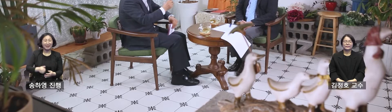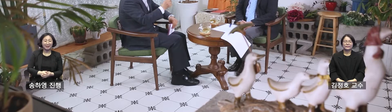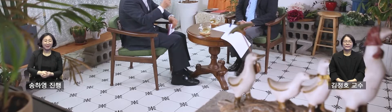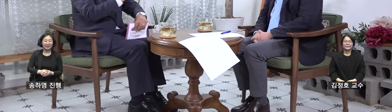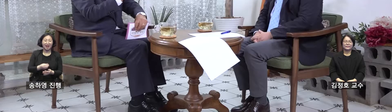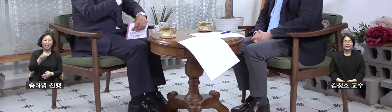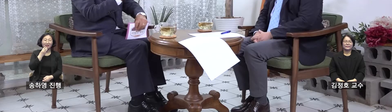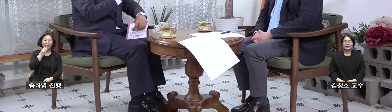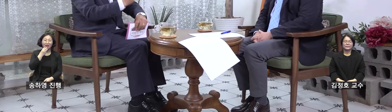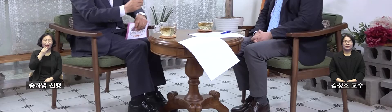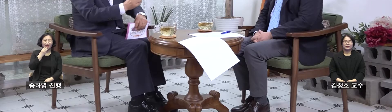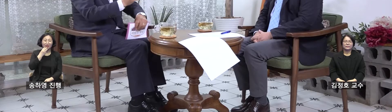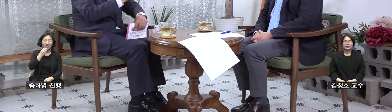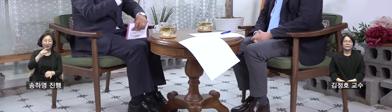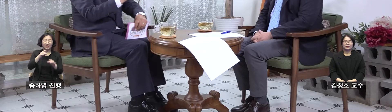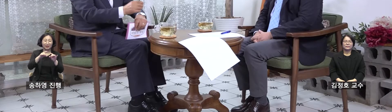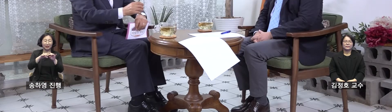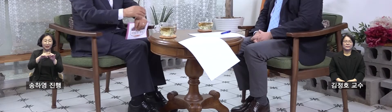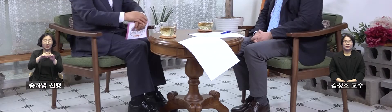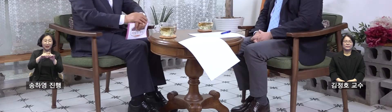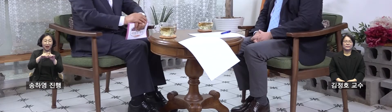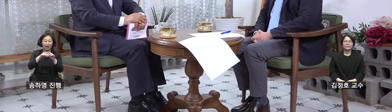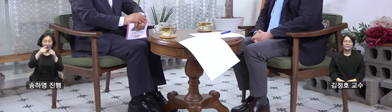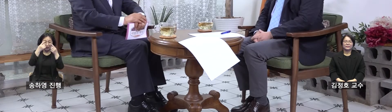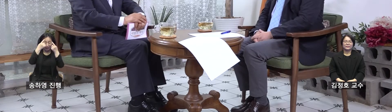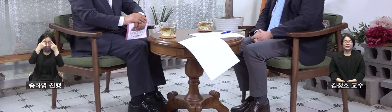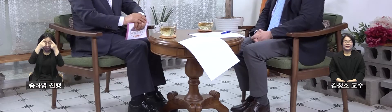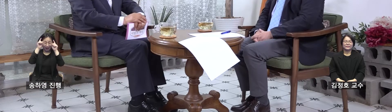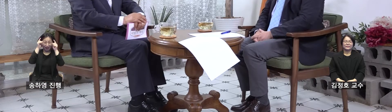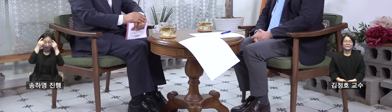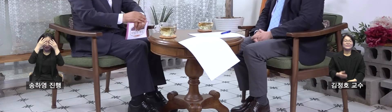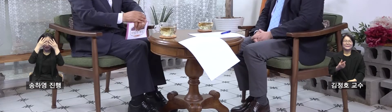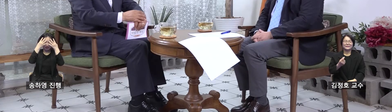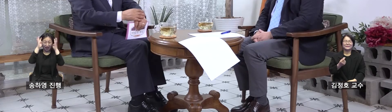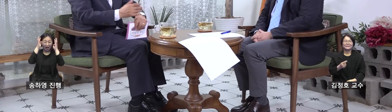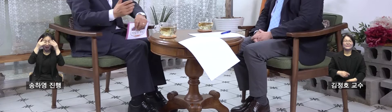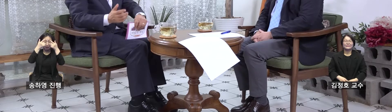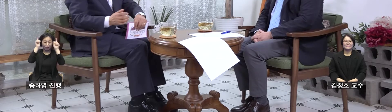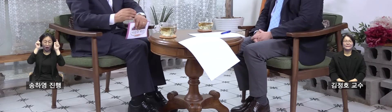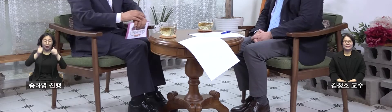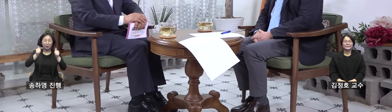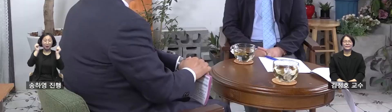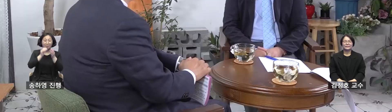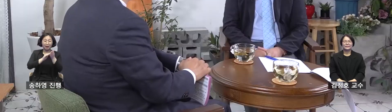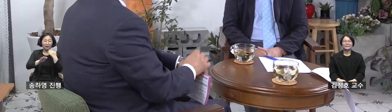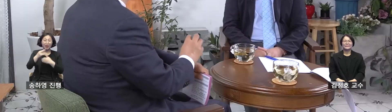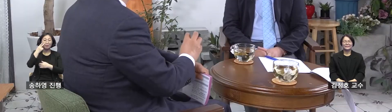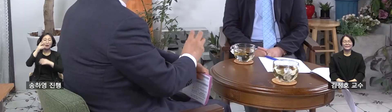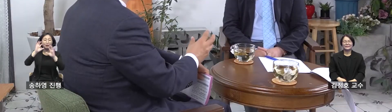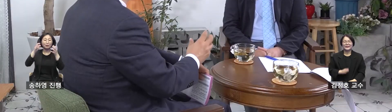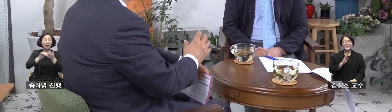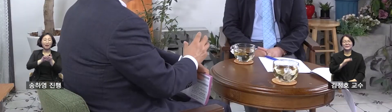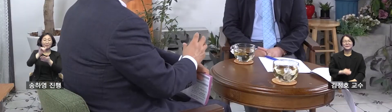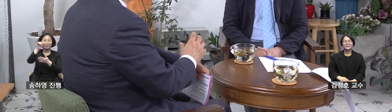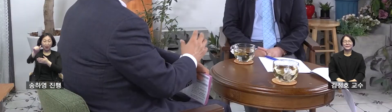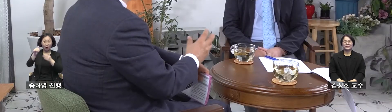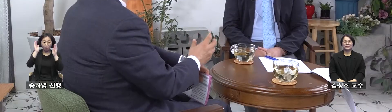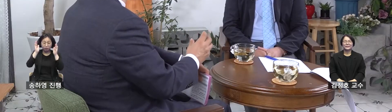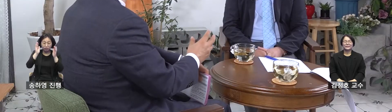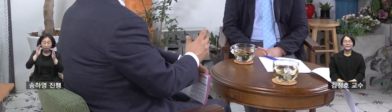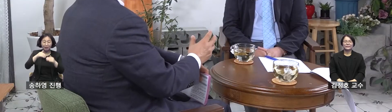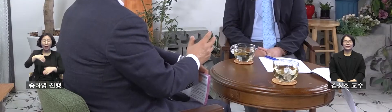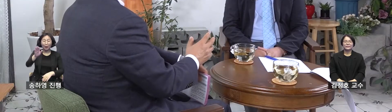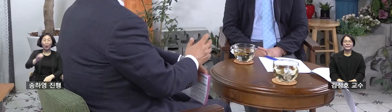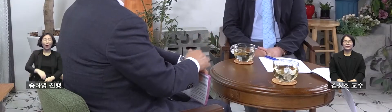전기공학과를 네. 학부 졸업하시고 대학원도 졸업하시고 네. 그러고서는 미국으로 유학을 가셨어요? 네. 뭐